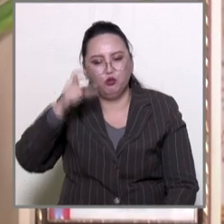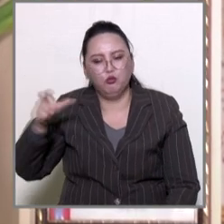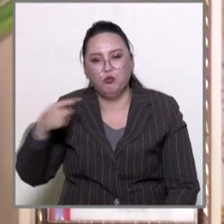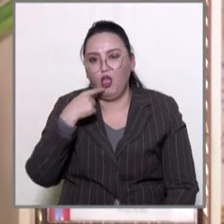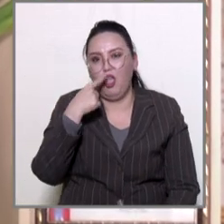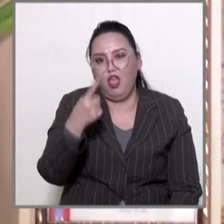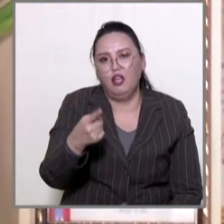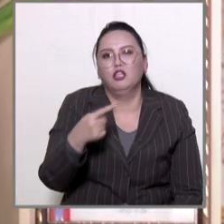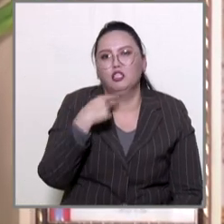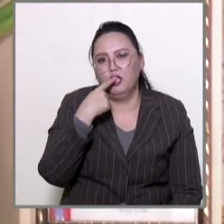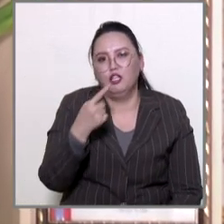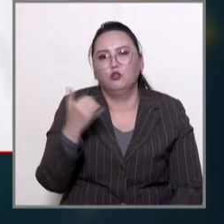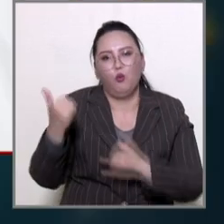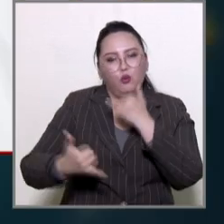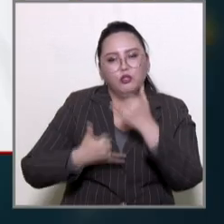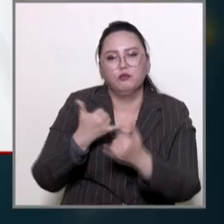байна.